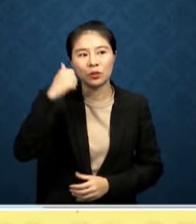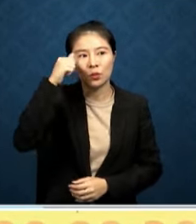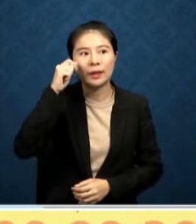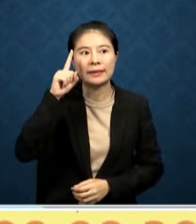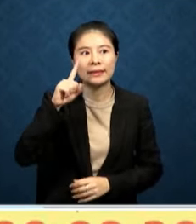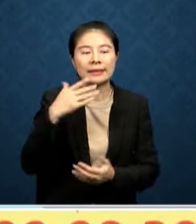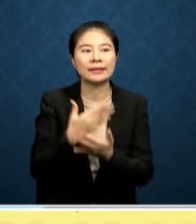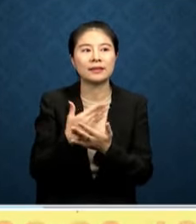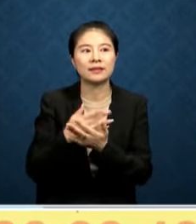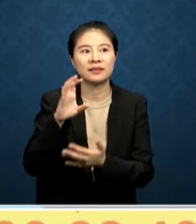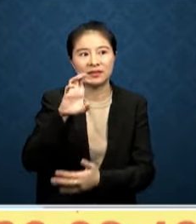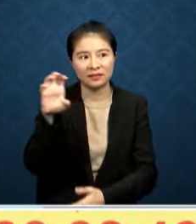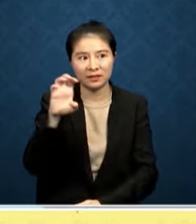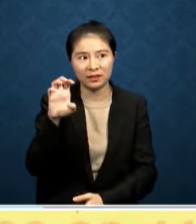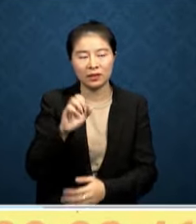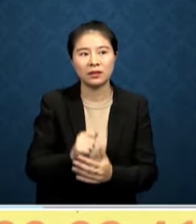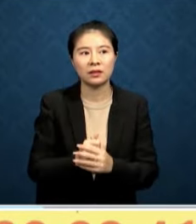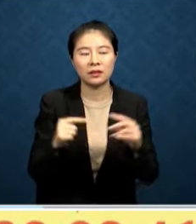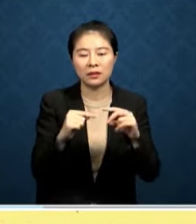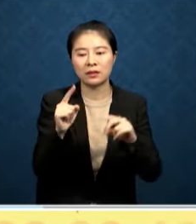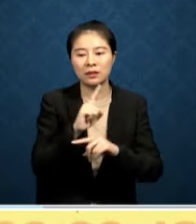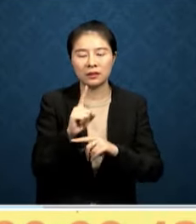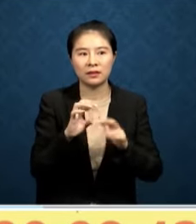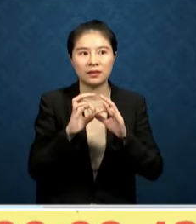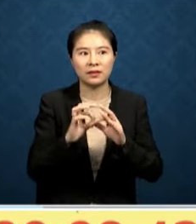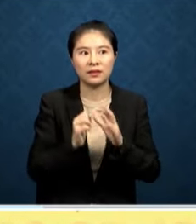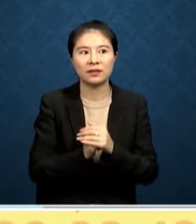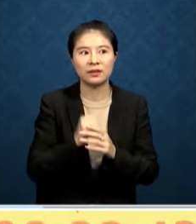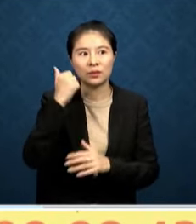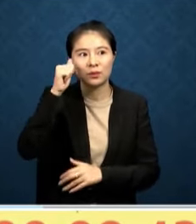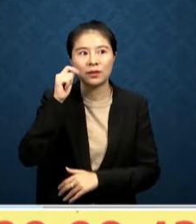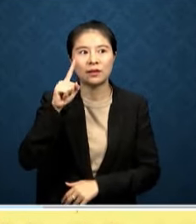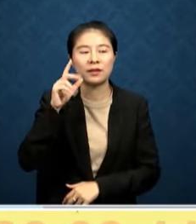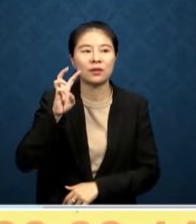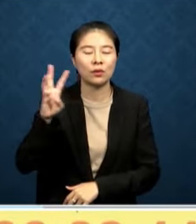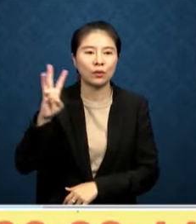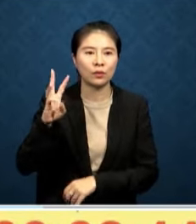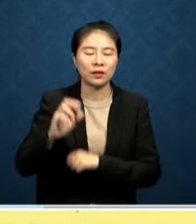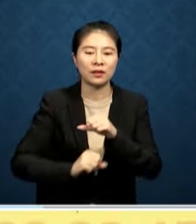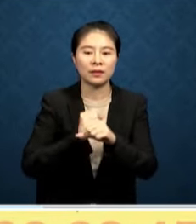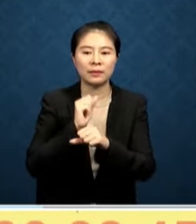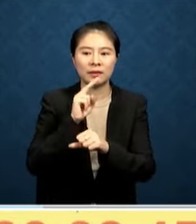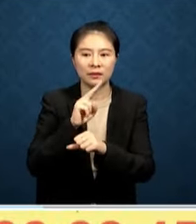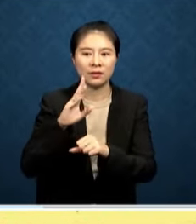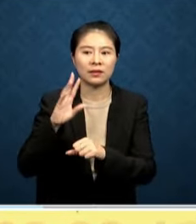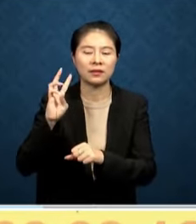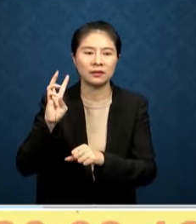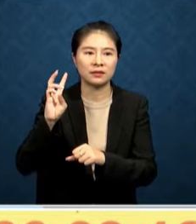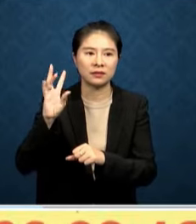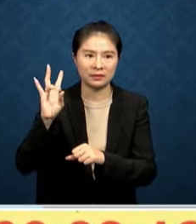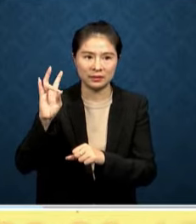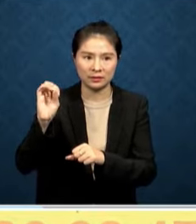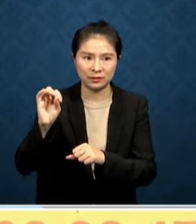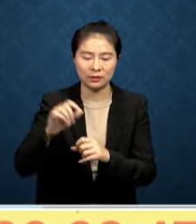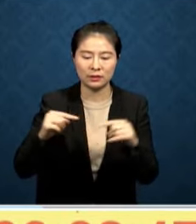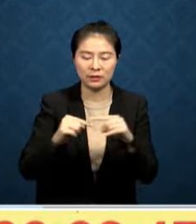ทนะครับภายใน1ตุลาแล้วนะครับท่านยืนยันว่า600บาทเนี่ยฮะภายในปี70แน่นอนผมคิดว่าท่านต้องกุยทางแล้